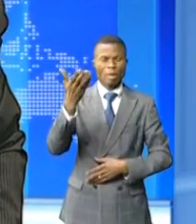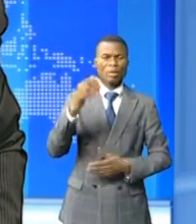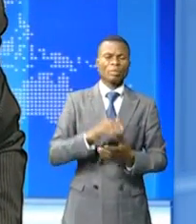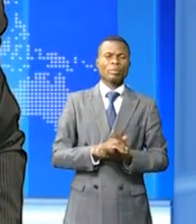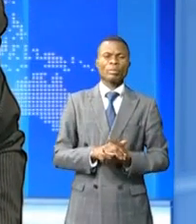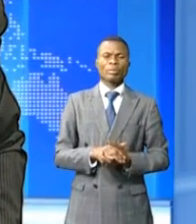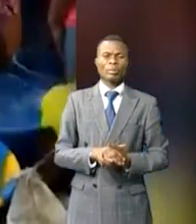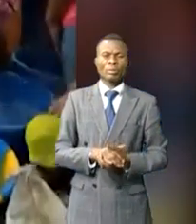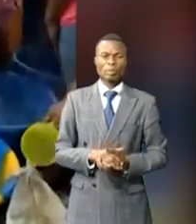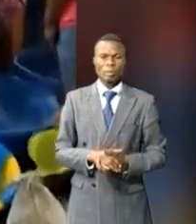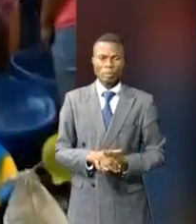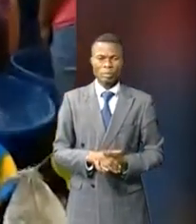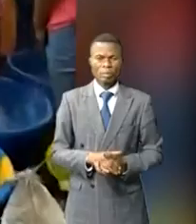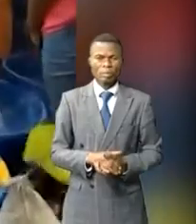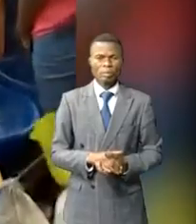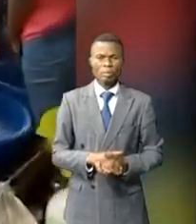Bouelabouaki.